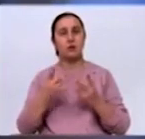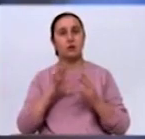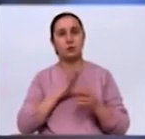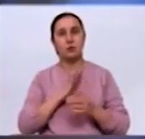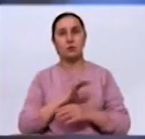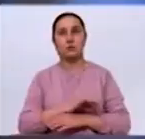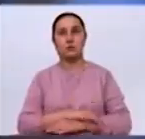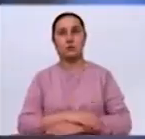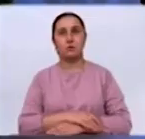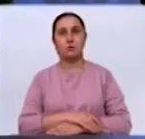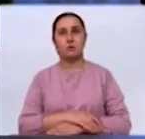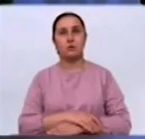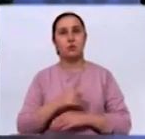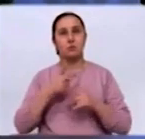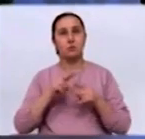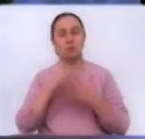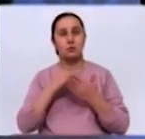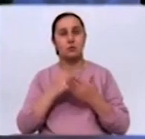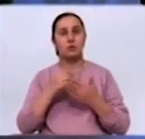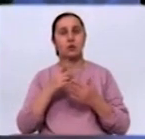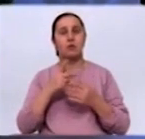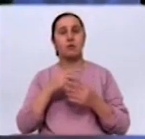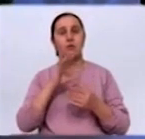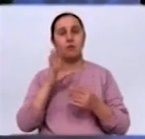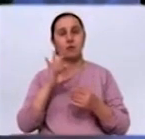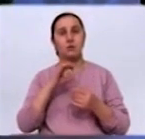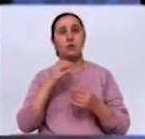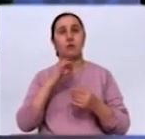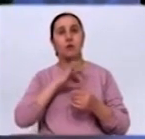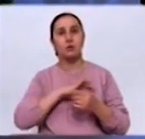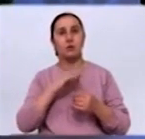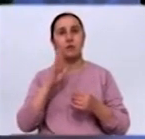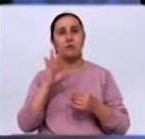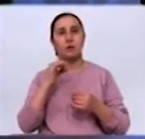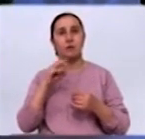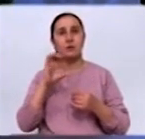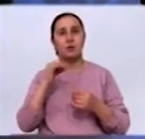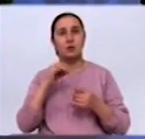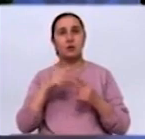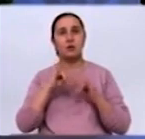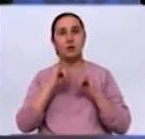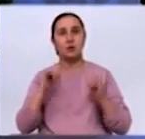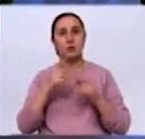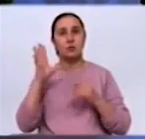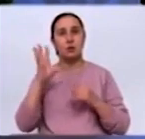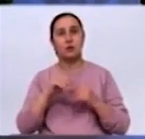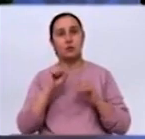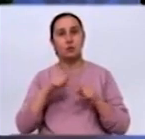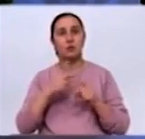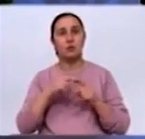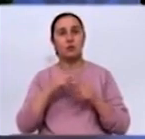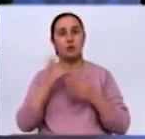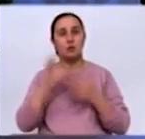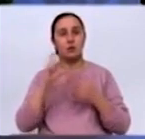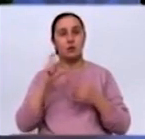bo'lgan. Ushbu dasturiy vositalardan foydalanish veb saytning yaratishning barcha imkoniyatlari